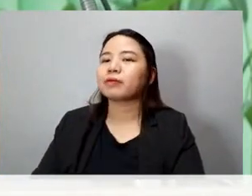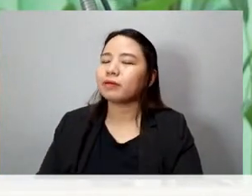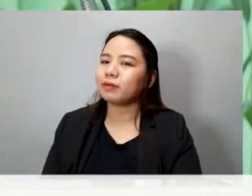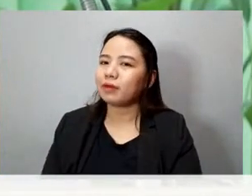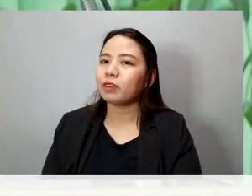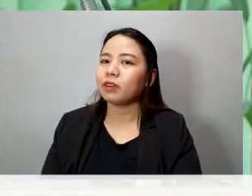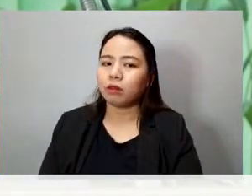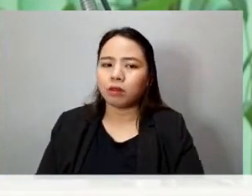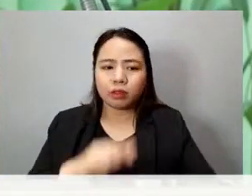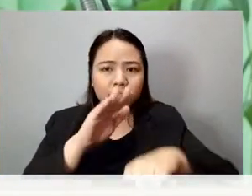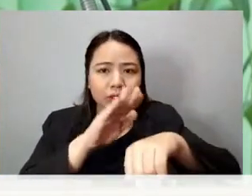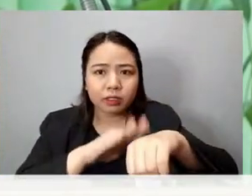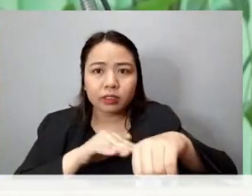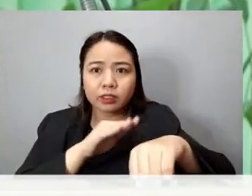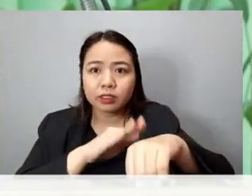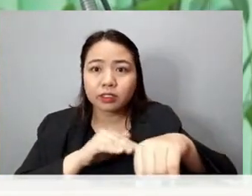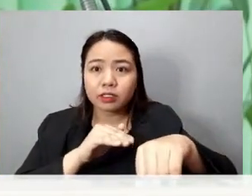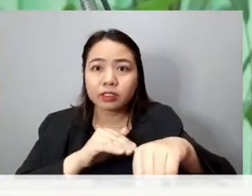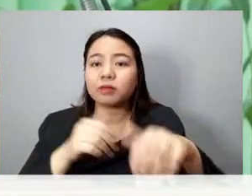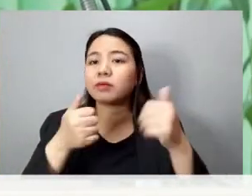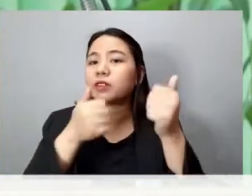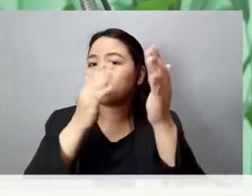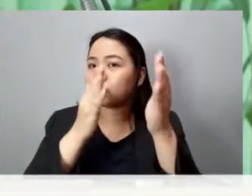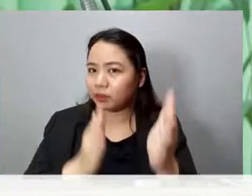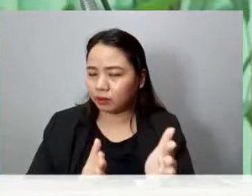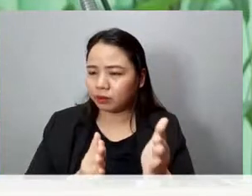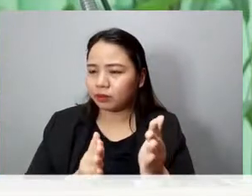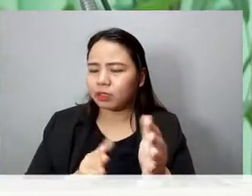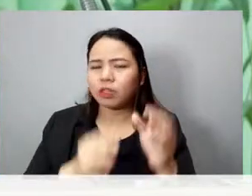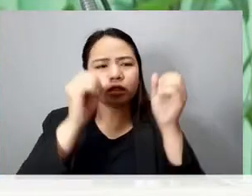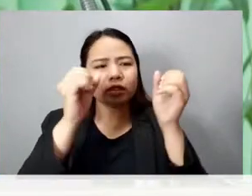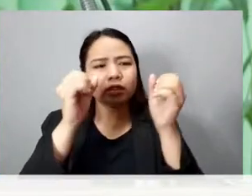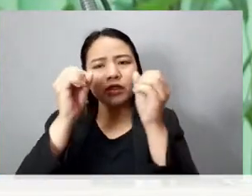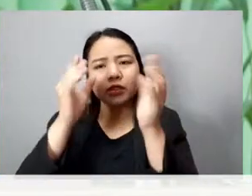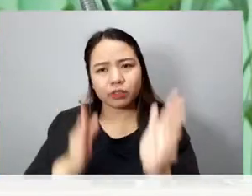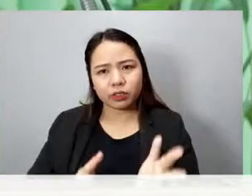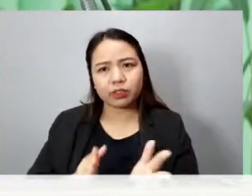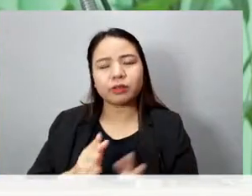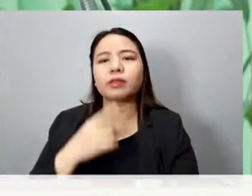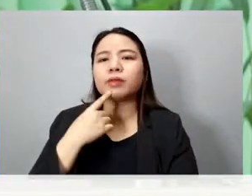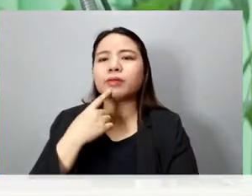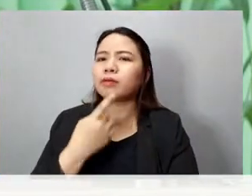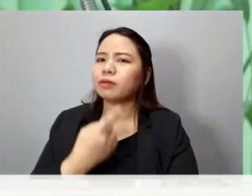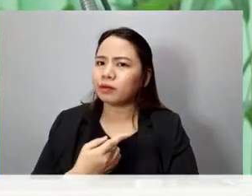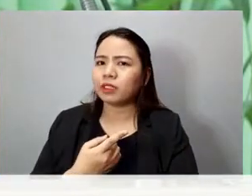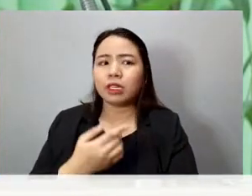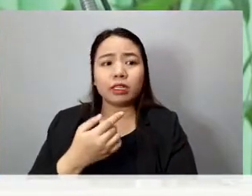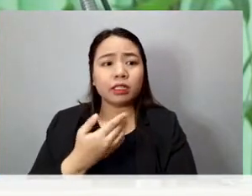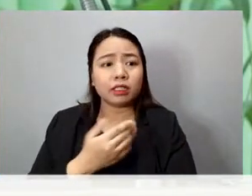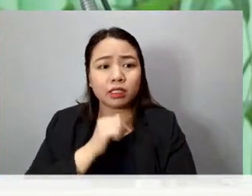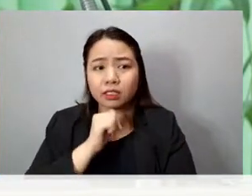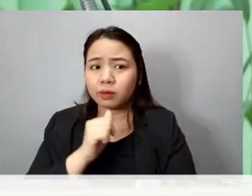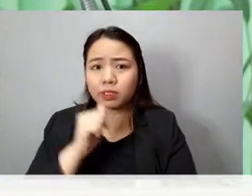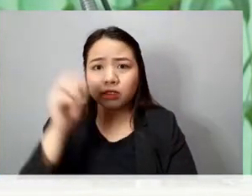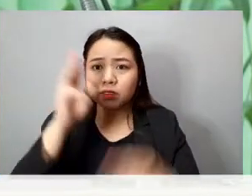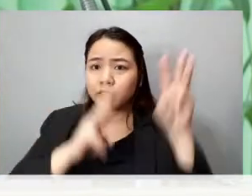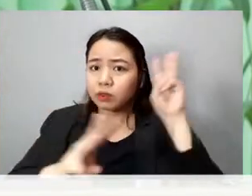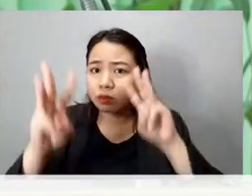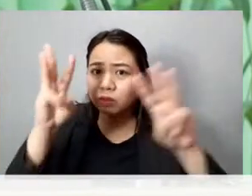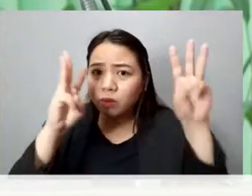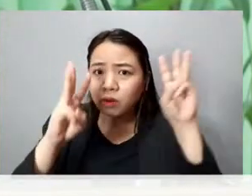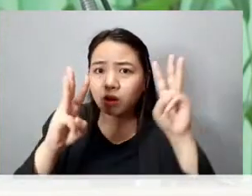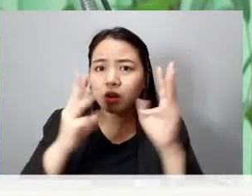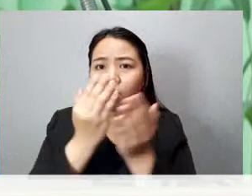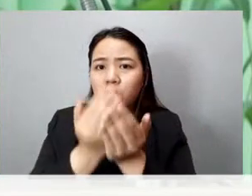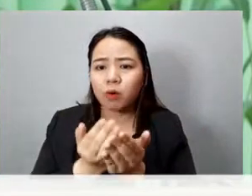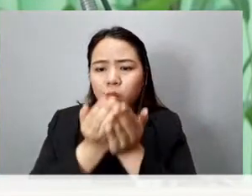Ginising siya ng mga alagad. "Guru," anila, "hindi ba nyo alintana? Lulubog na